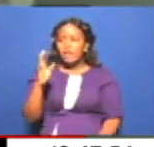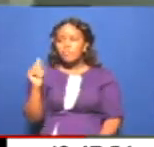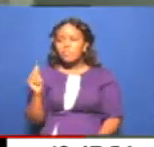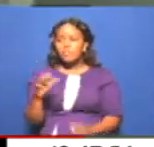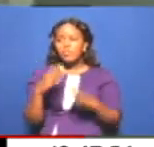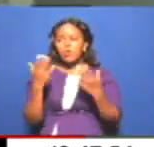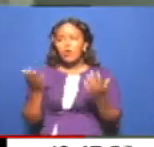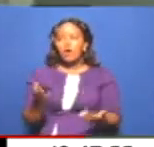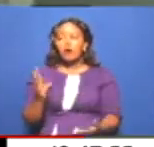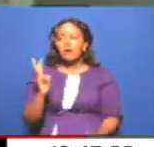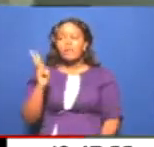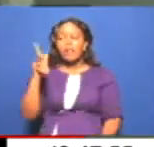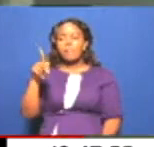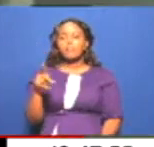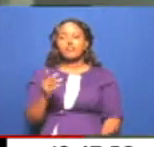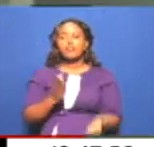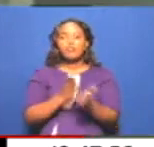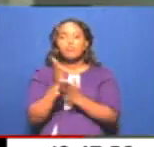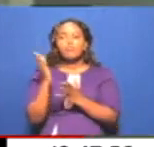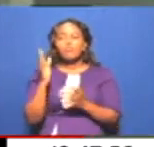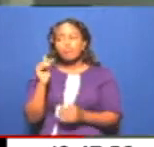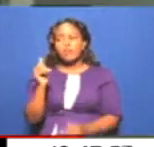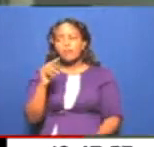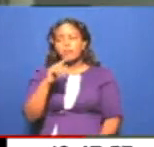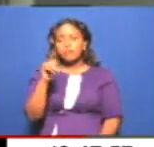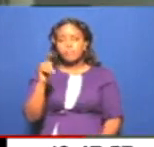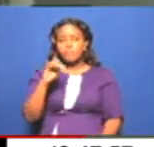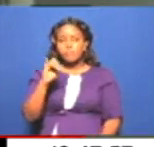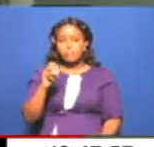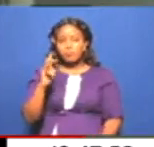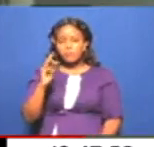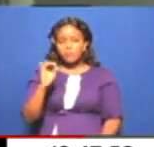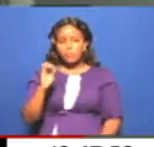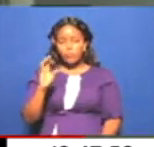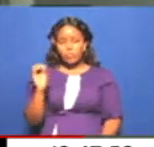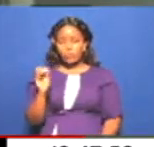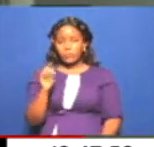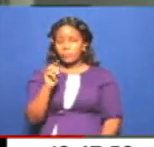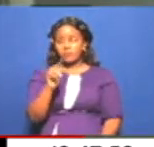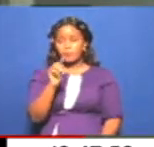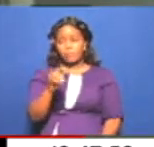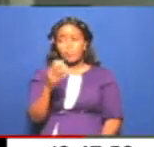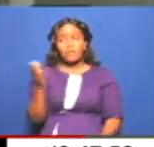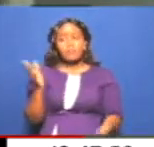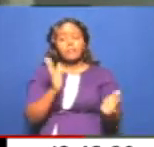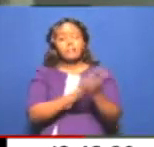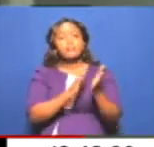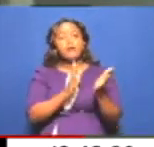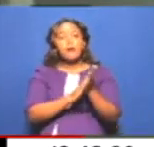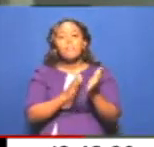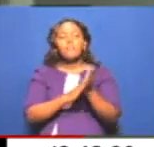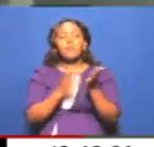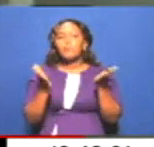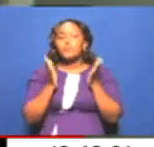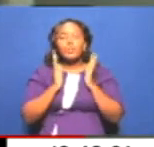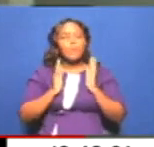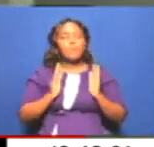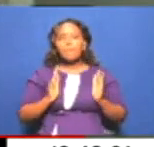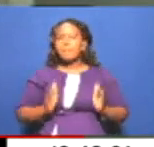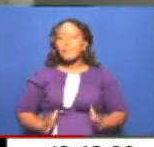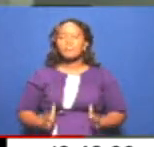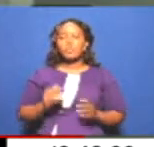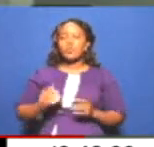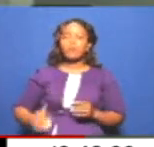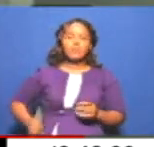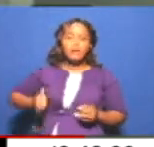katika ile umbrella ya azimio. Kwa hivyo haya ni mapendekezo ambayo ni ya kibinafsi sana. Ni ya kibinafsi kwa sababu